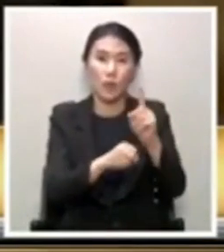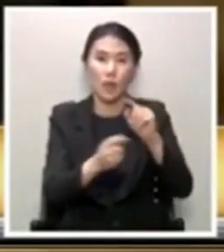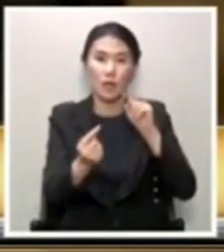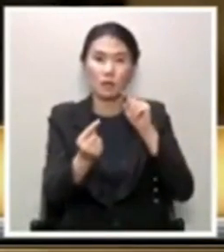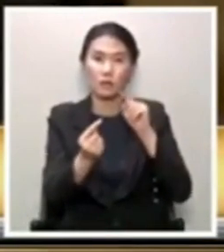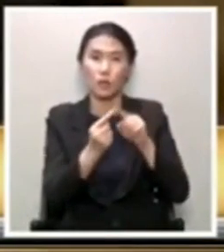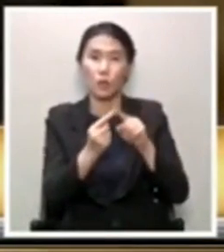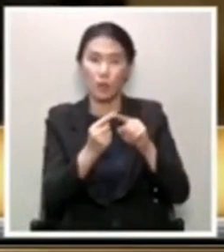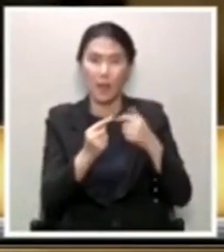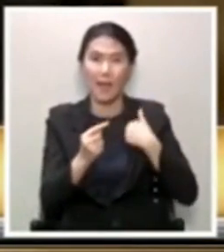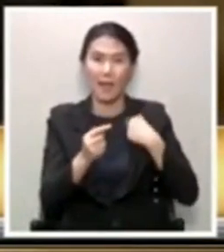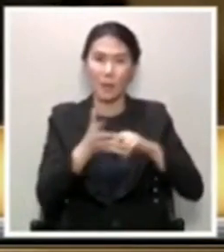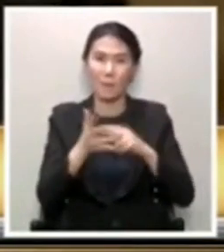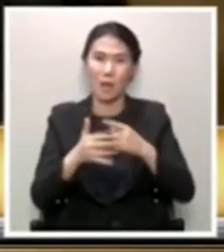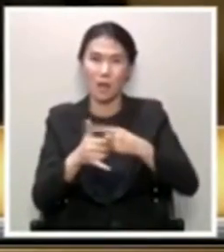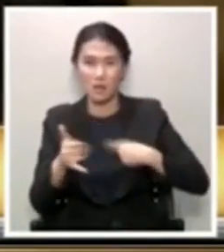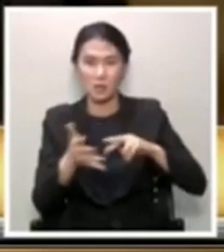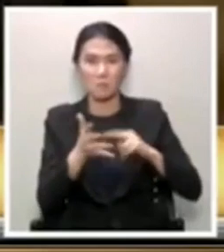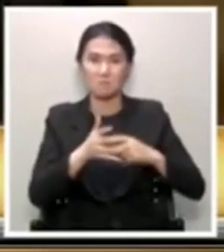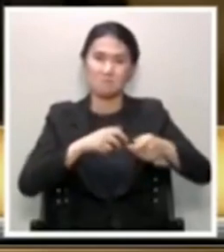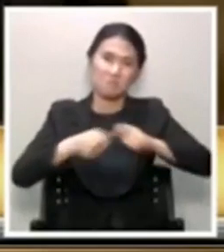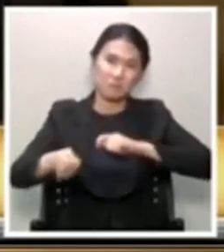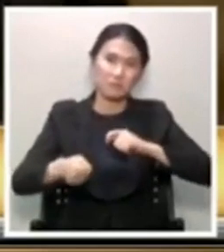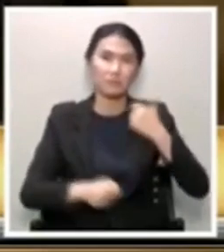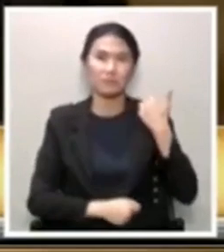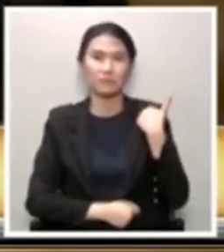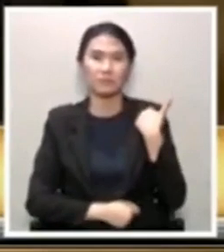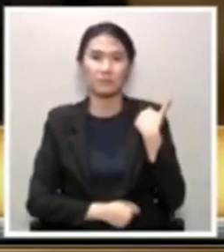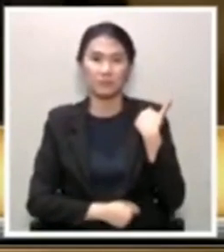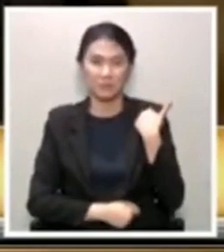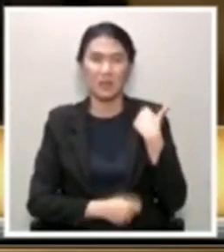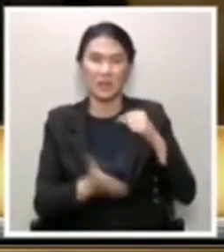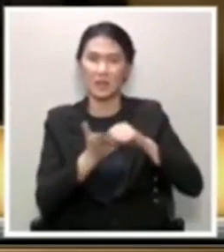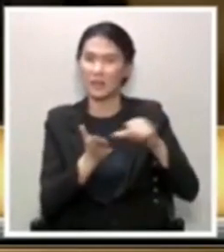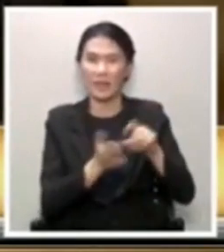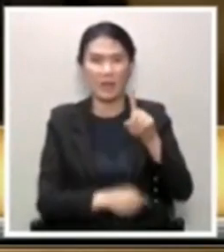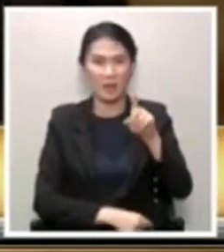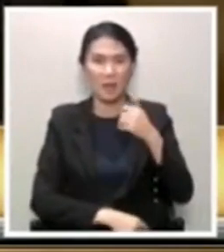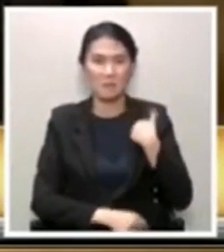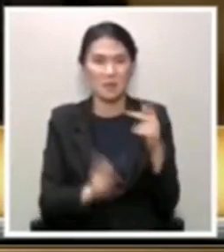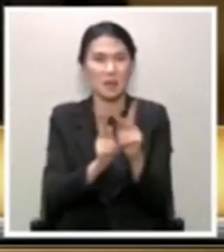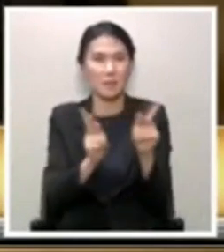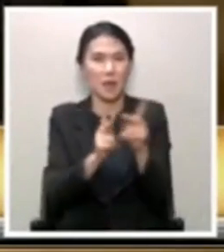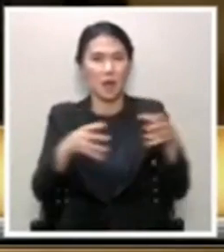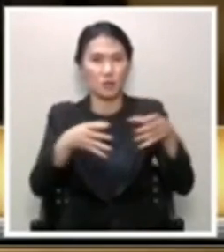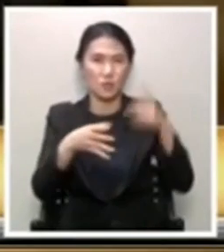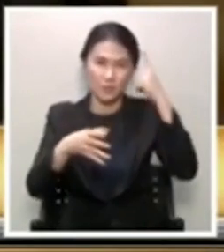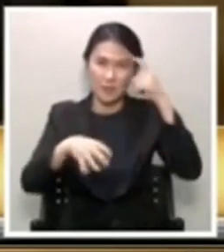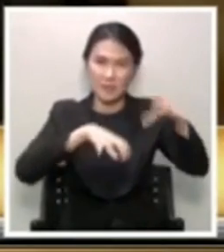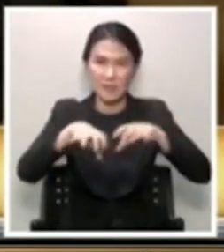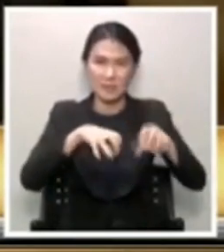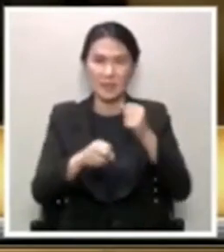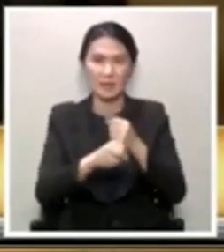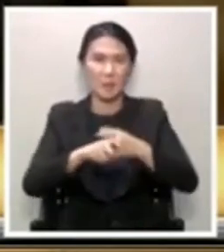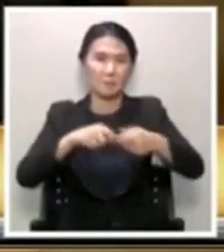ช่นรัฐประหารยึดอำนาจฉีกรัฐธรรมนูญทิ้งก็คือในเมื่อมันแก้ไม่ได้ก็มีคณะนายทหารออกมาจัดการให้ด้วยการฉีกทิ้งทั้